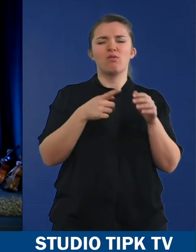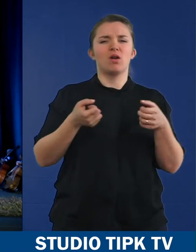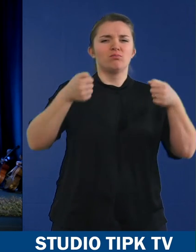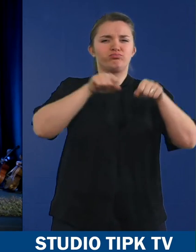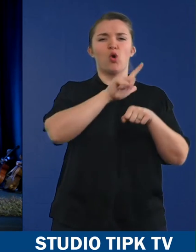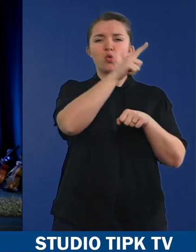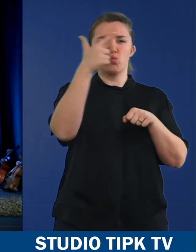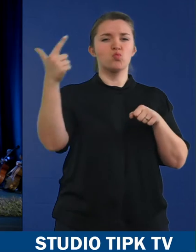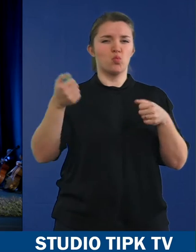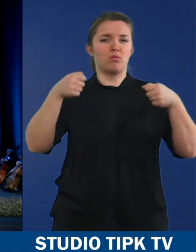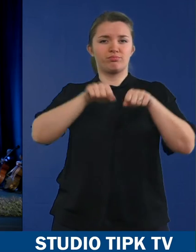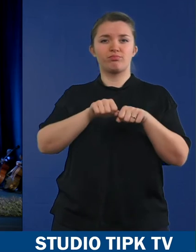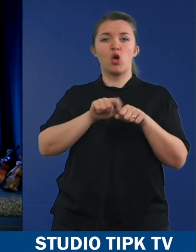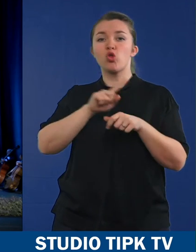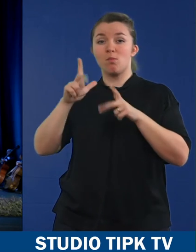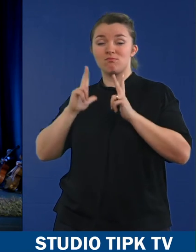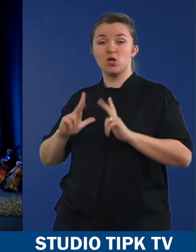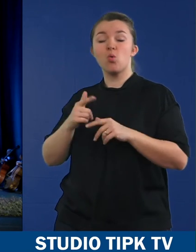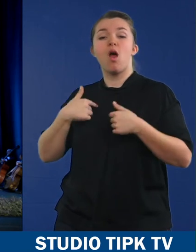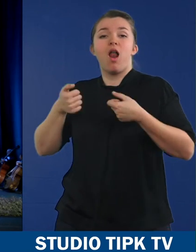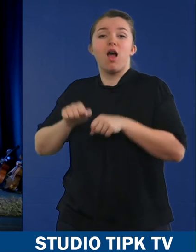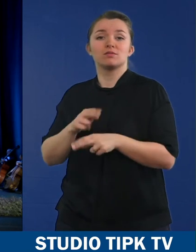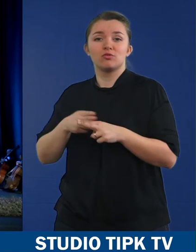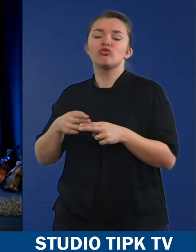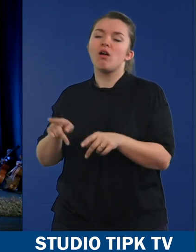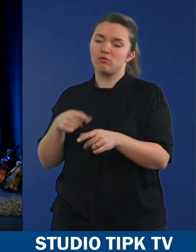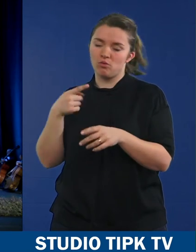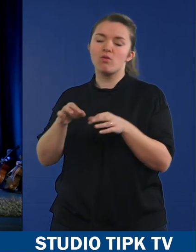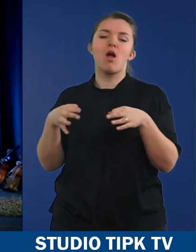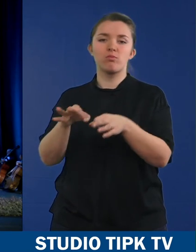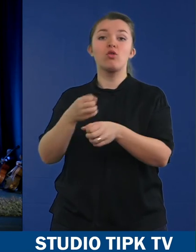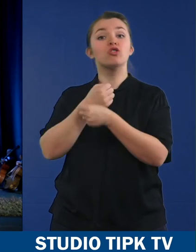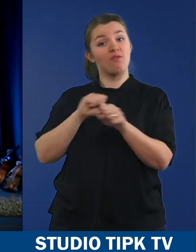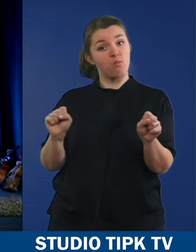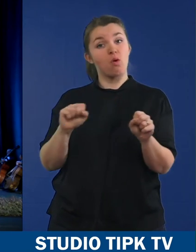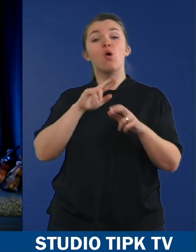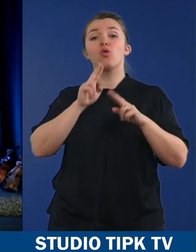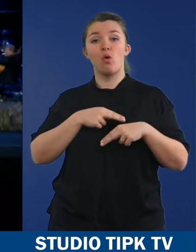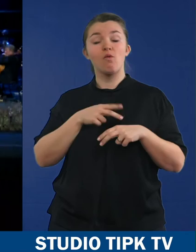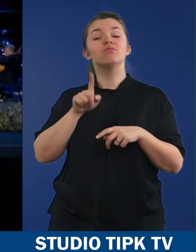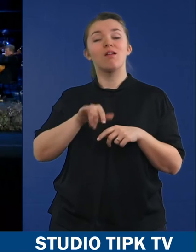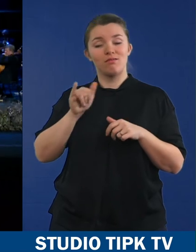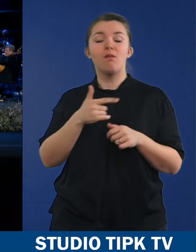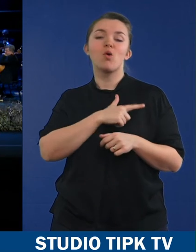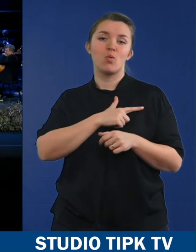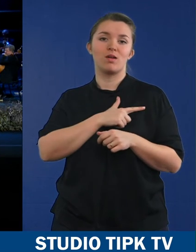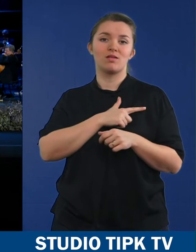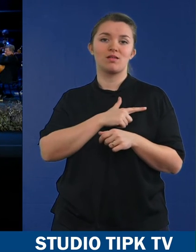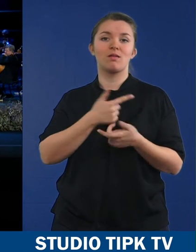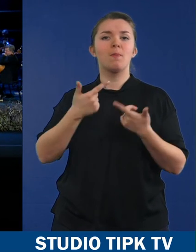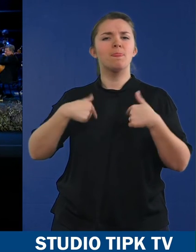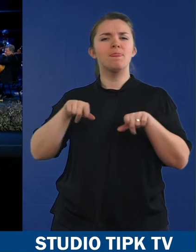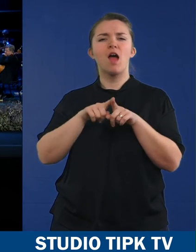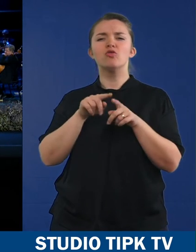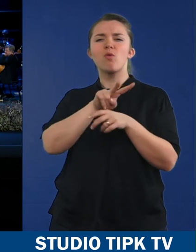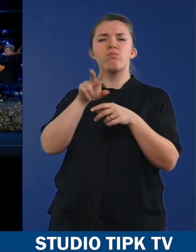lastni deželi je dolga pot. Je svoboda. In je odgovornost. In je ljubezen. Naš